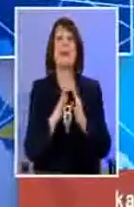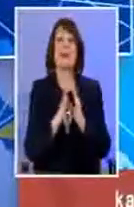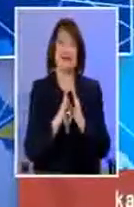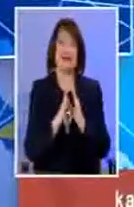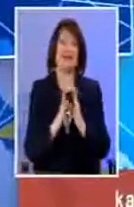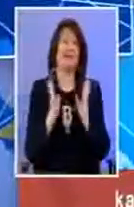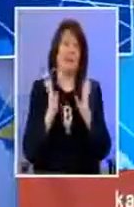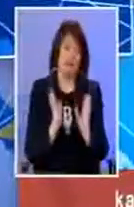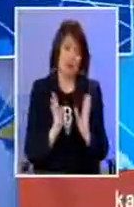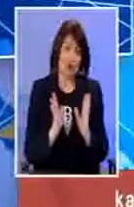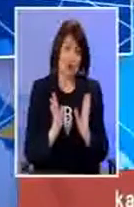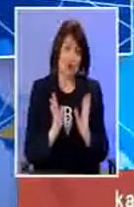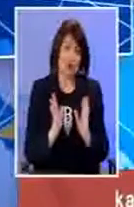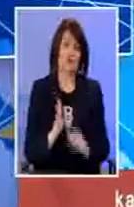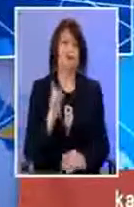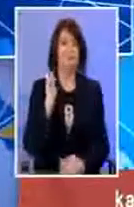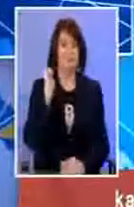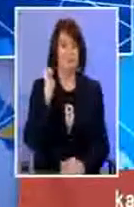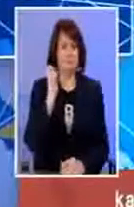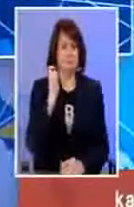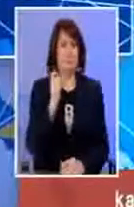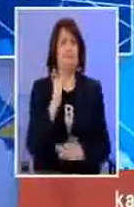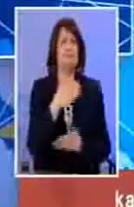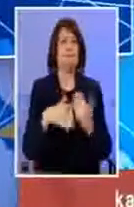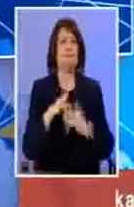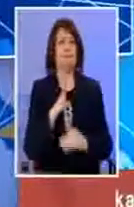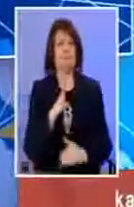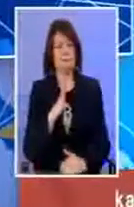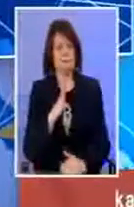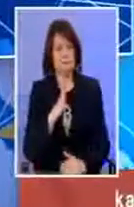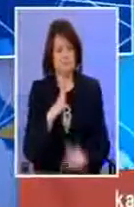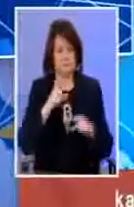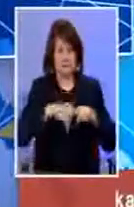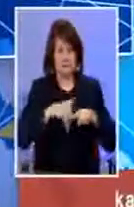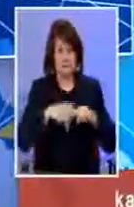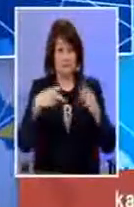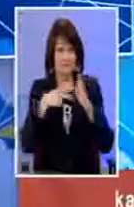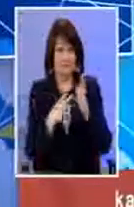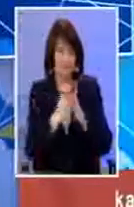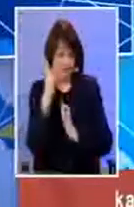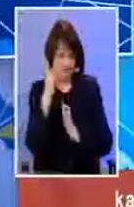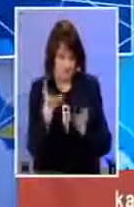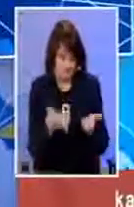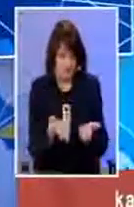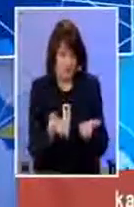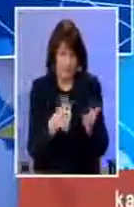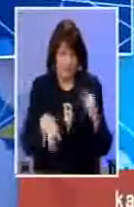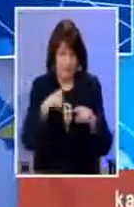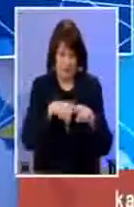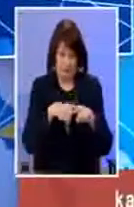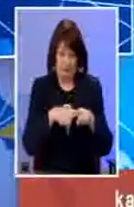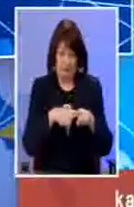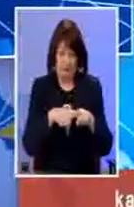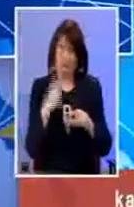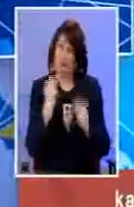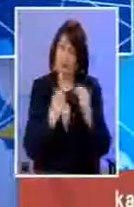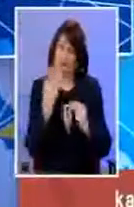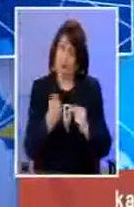λοιπόν η πολιτική των ατόμων με αναπηρία σε μια Ελλάδα του 2013 που έχει